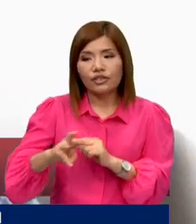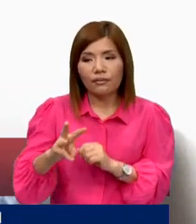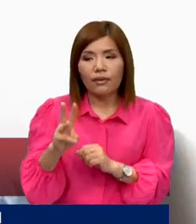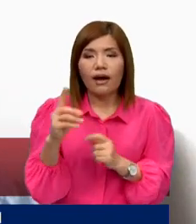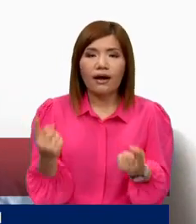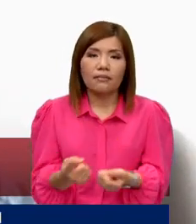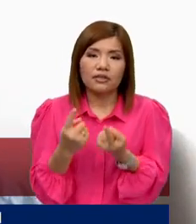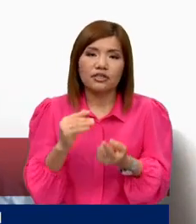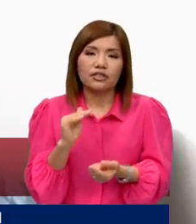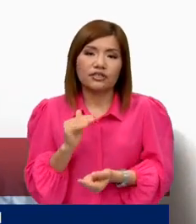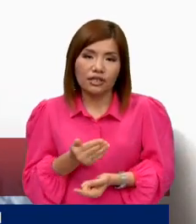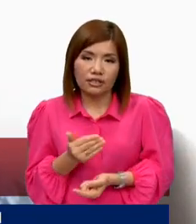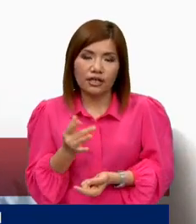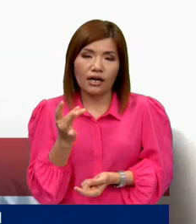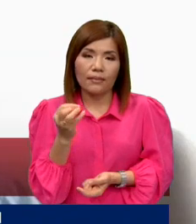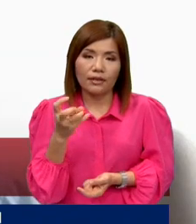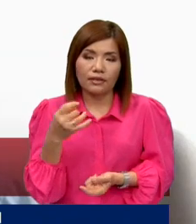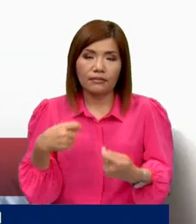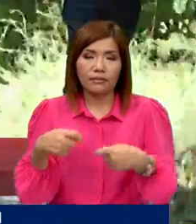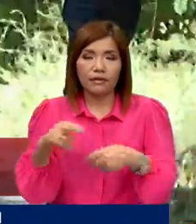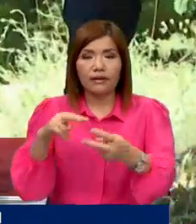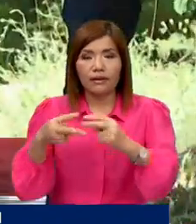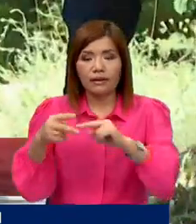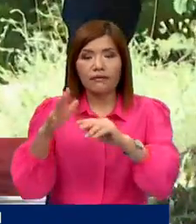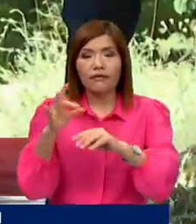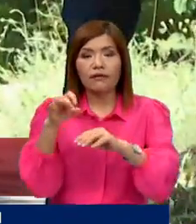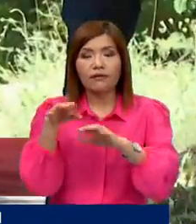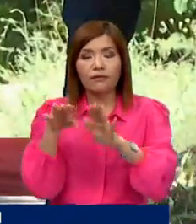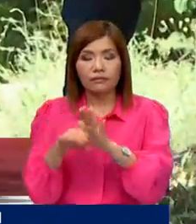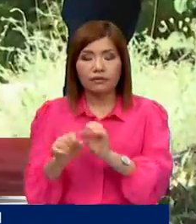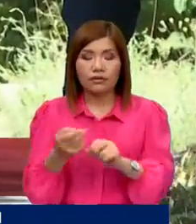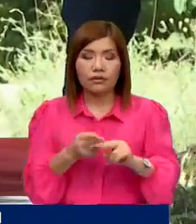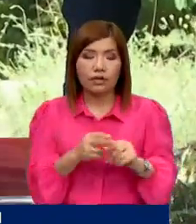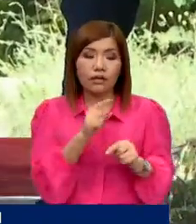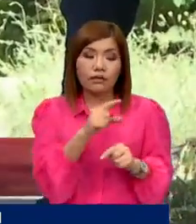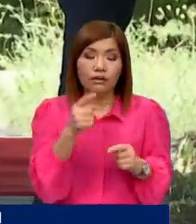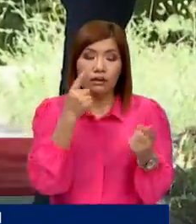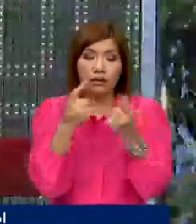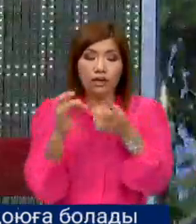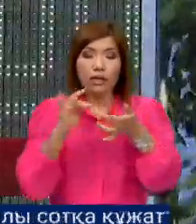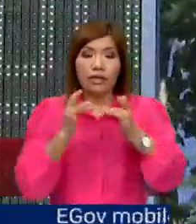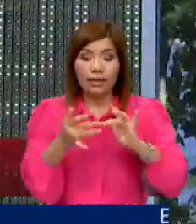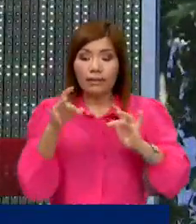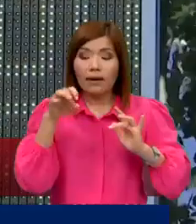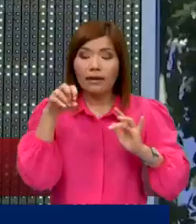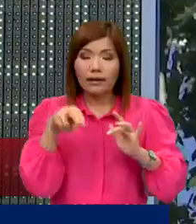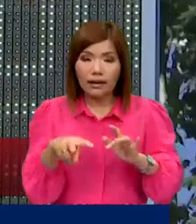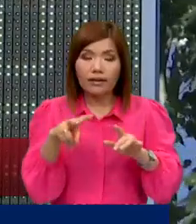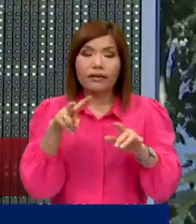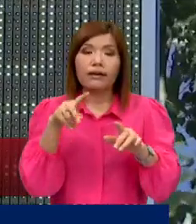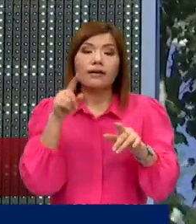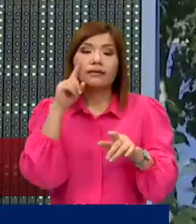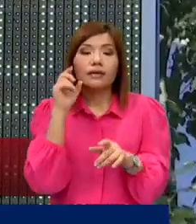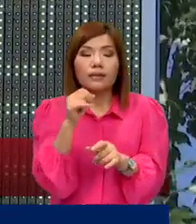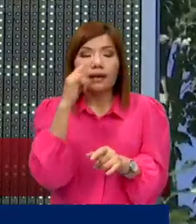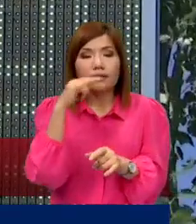в обычных частных коммерческих обменных пунктах. А тем временем некоторые информационные интернет-порталы отмечают, что